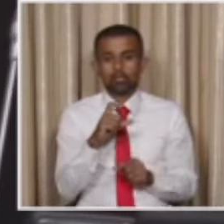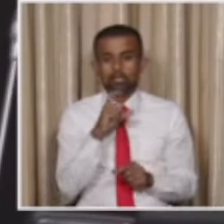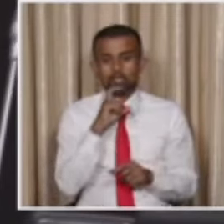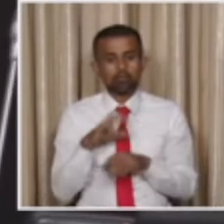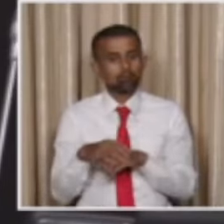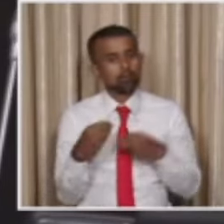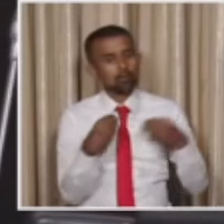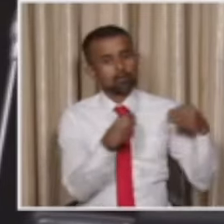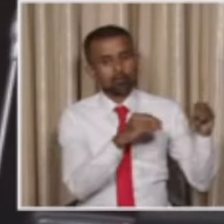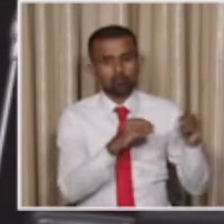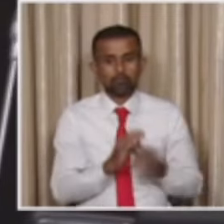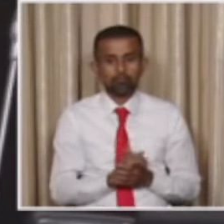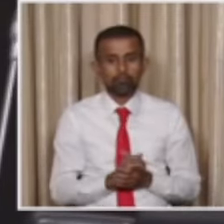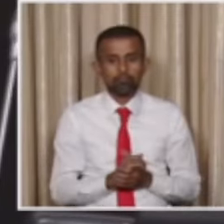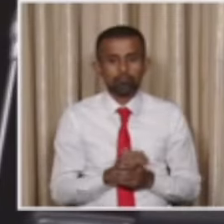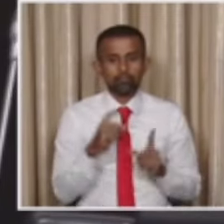කතානායකතුමනි.